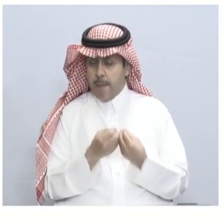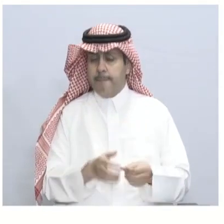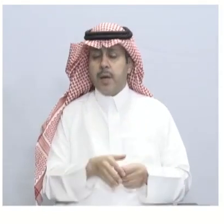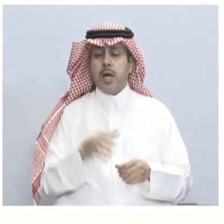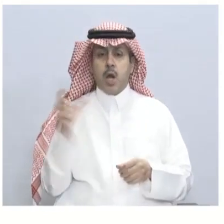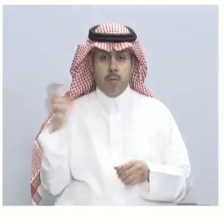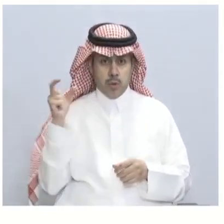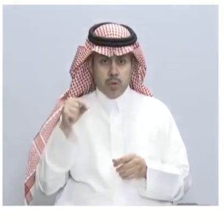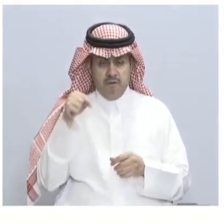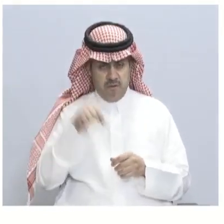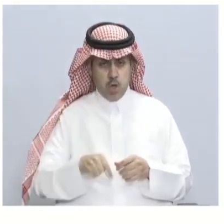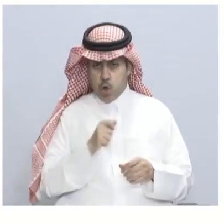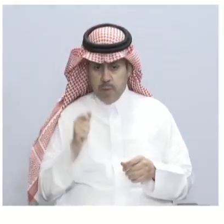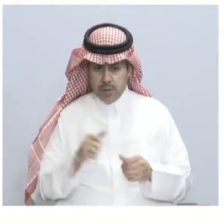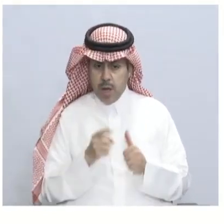اليوم اولا